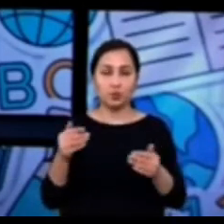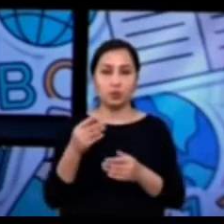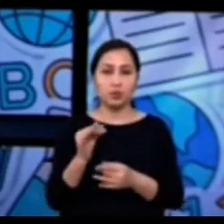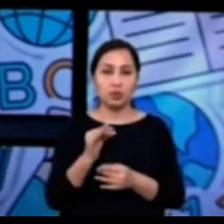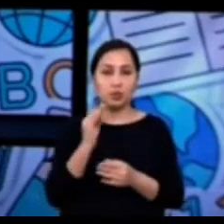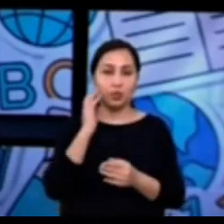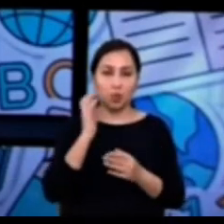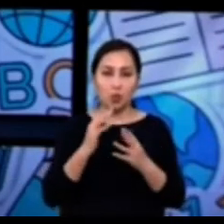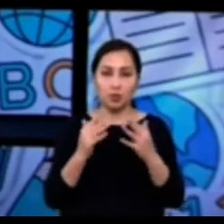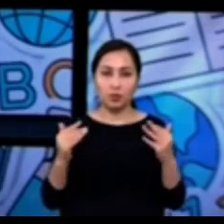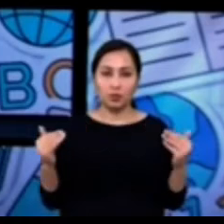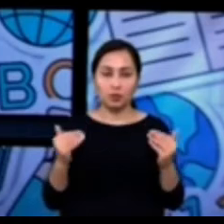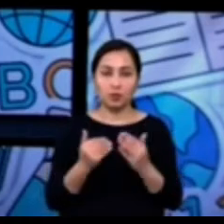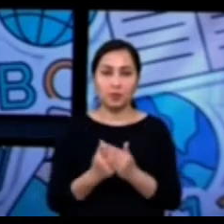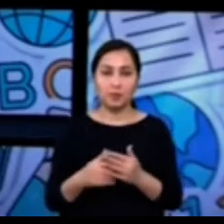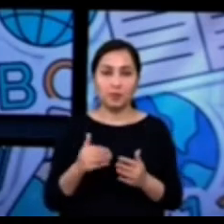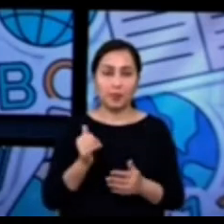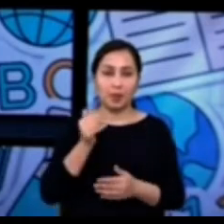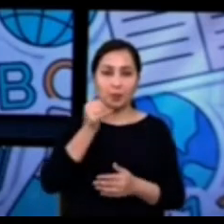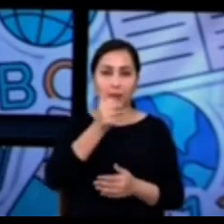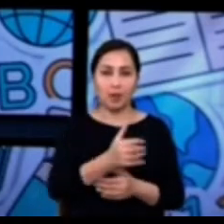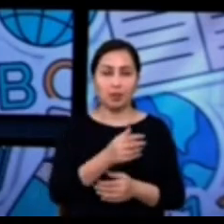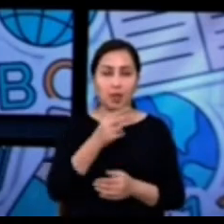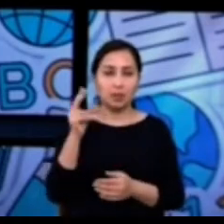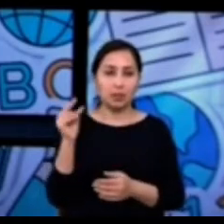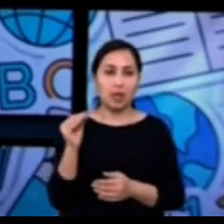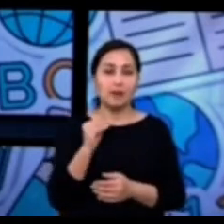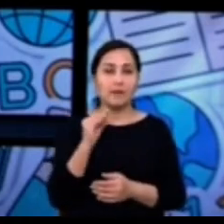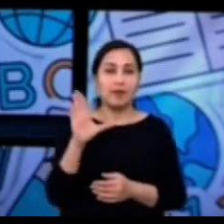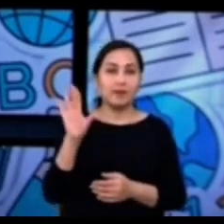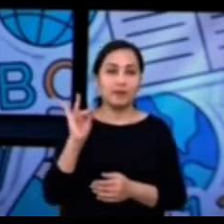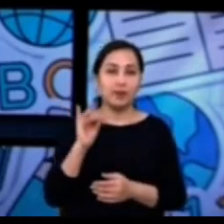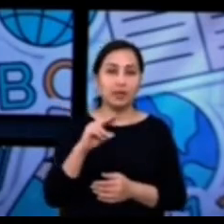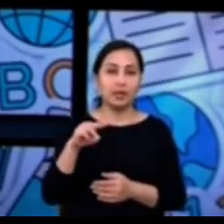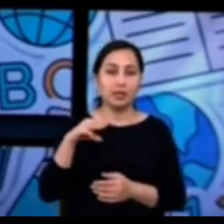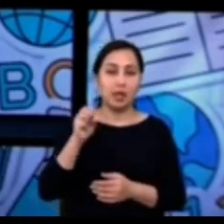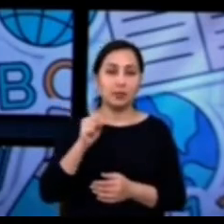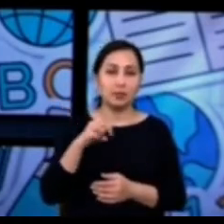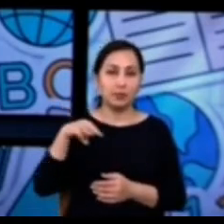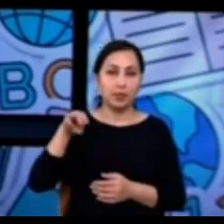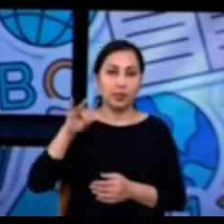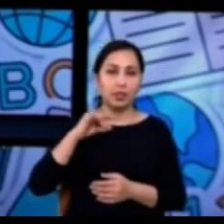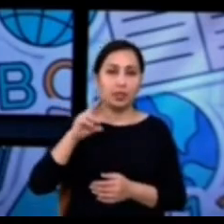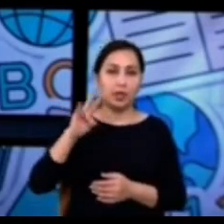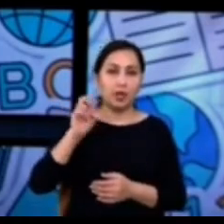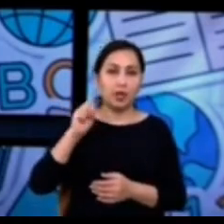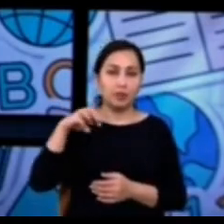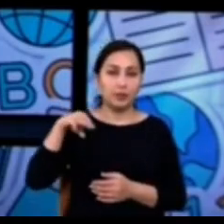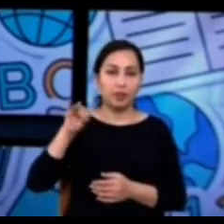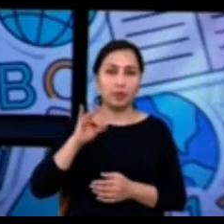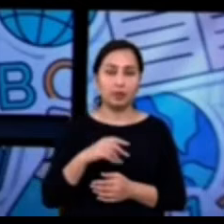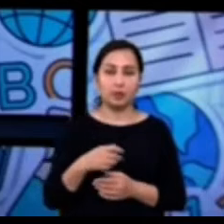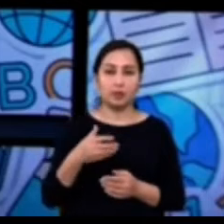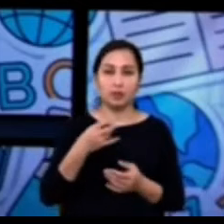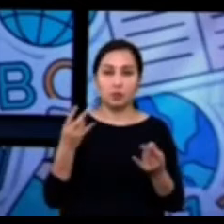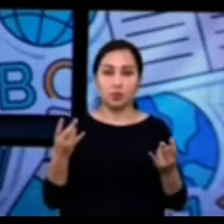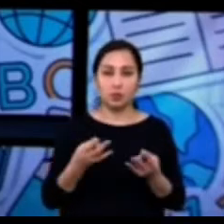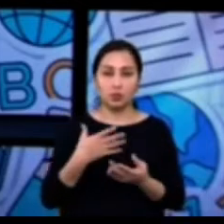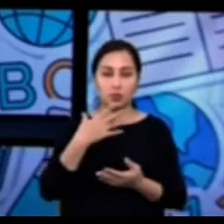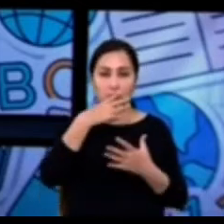Правильно, фрукты и овощи богаты витаминами, которые так необходимы для организма человека.